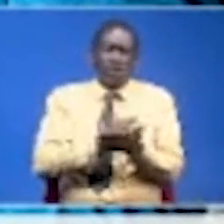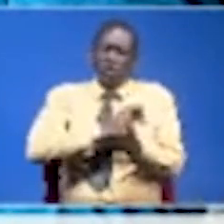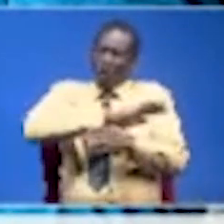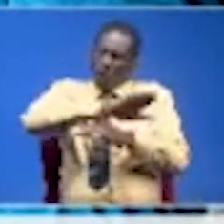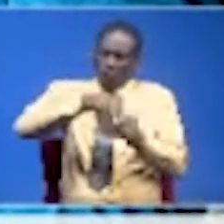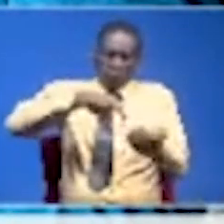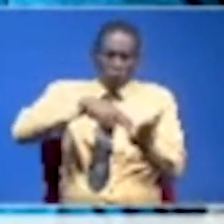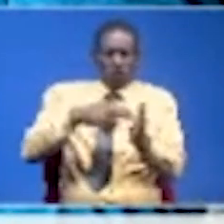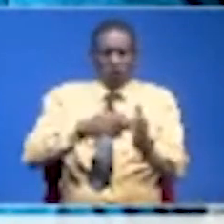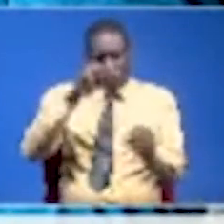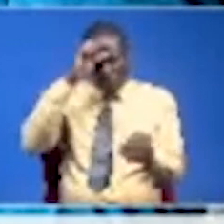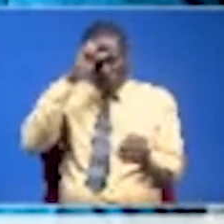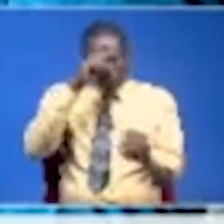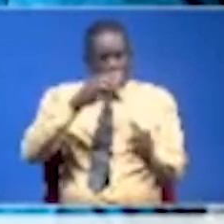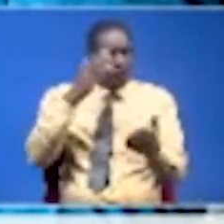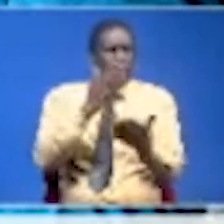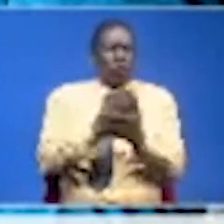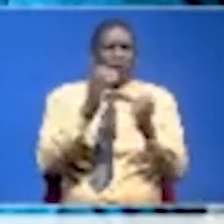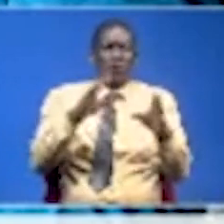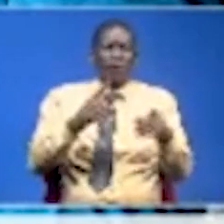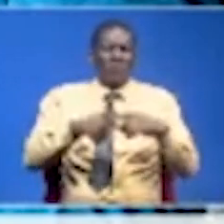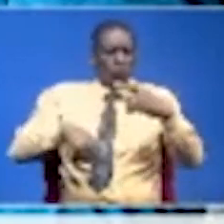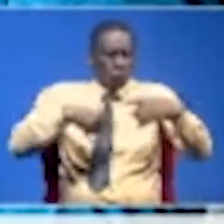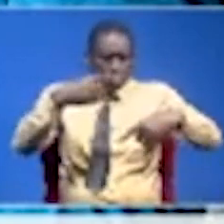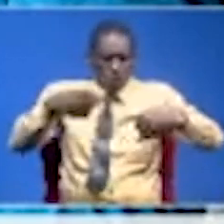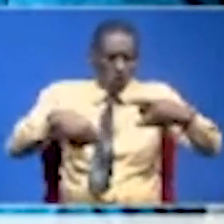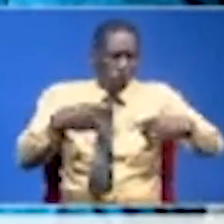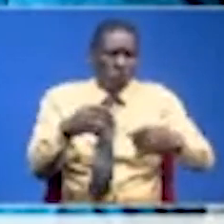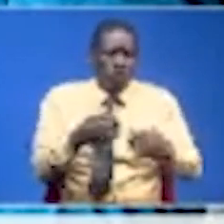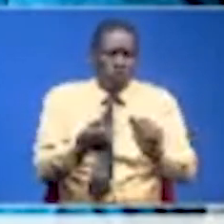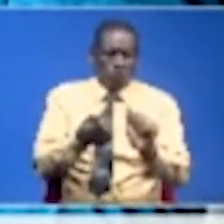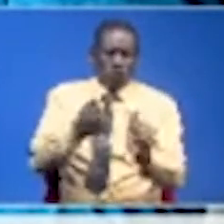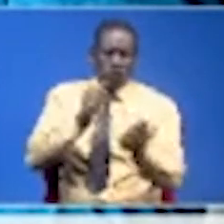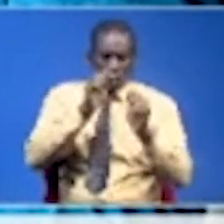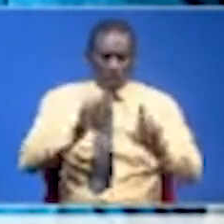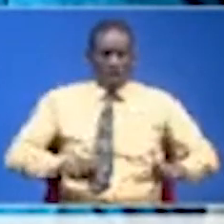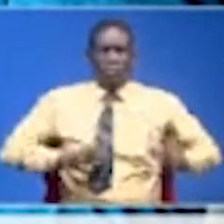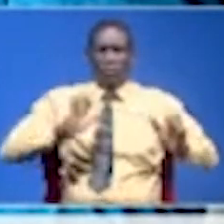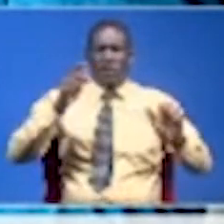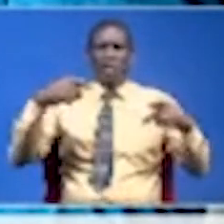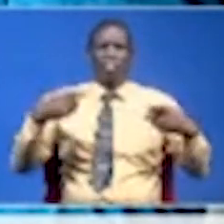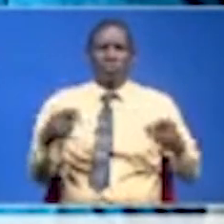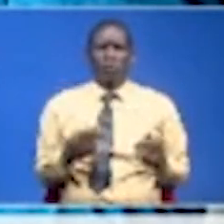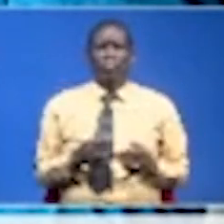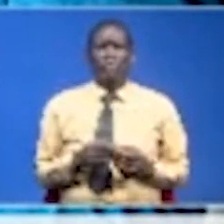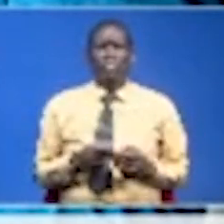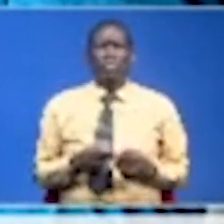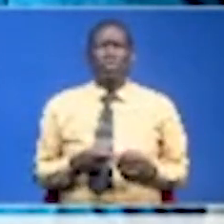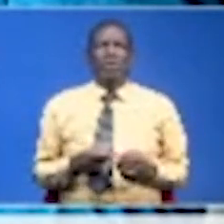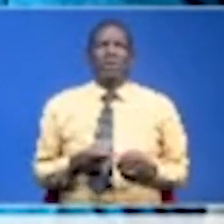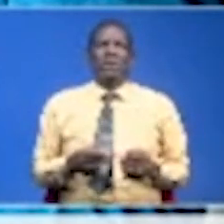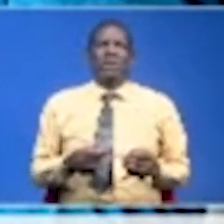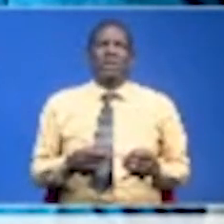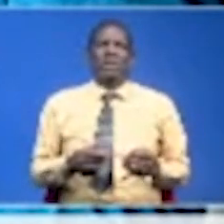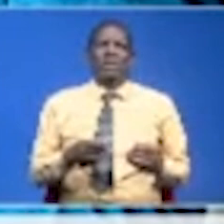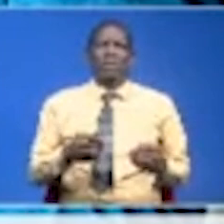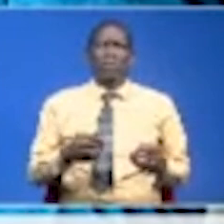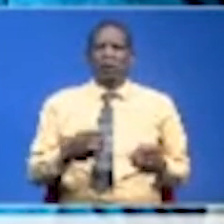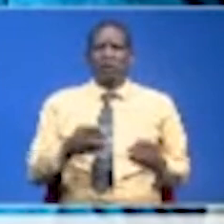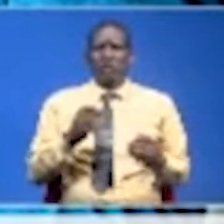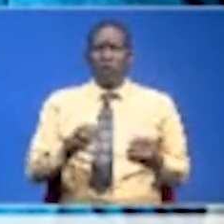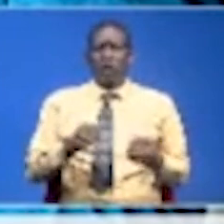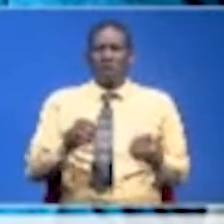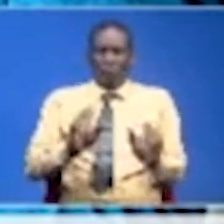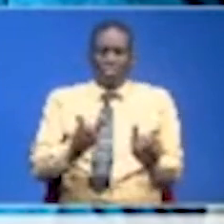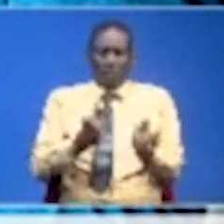Kwanza hairudi nyuma bali inasonga mbele ili kuyabadilisha maisha ya Wakenya kwa wema. Alihudhuria sherehe hizo mhariri Loft